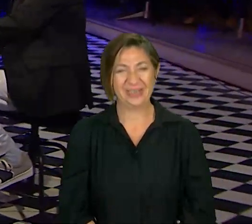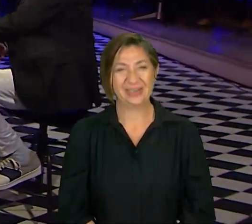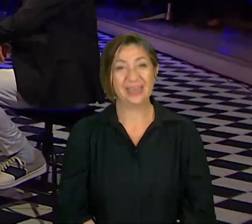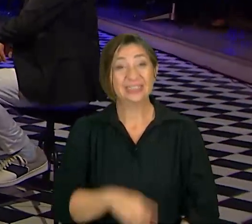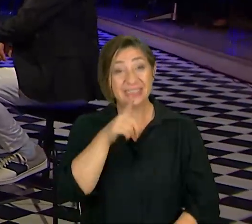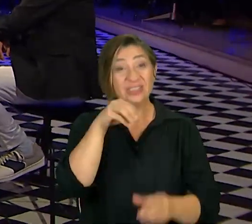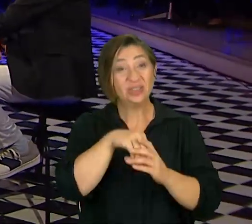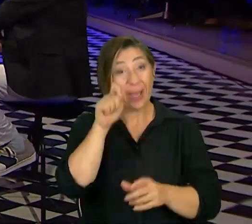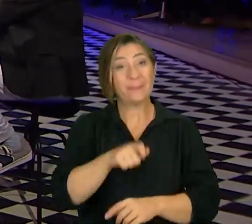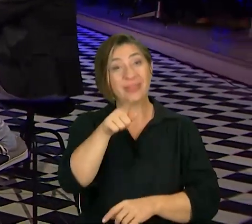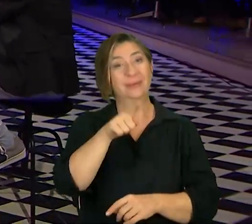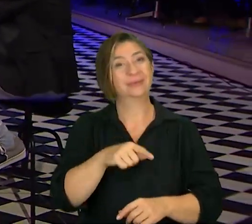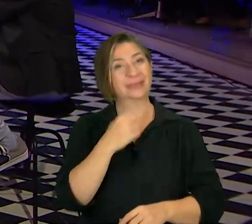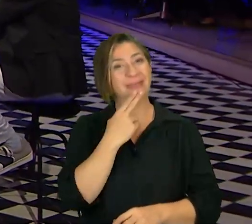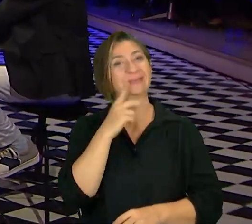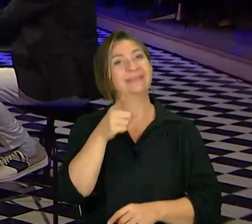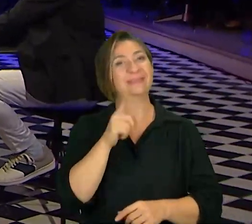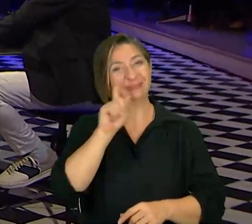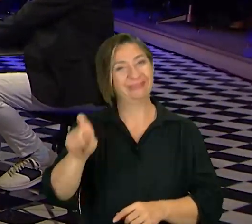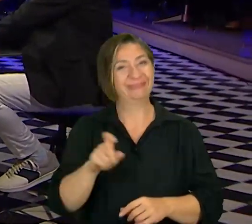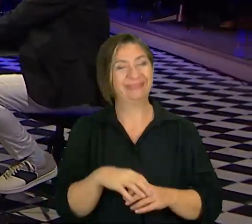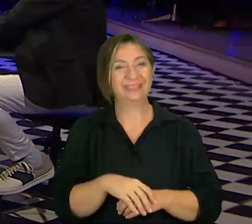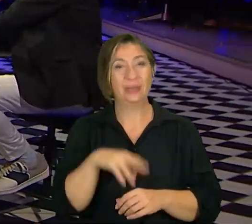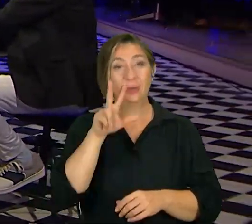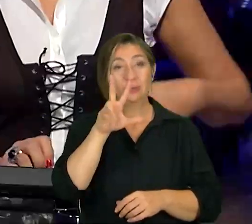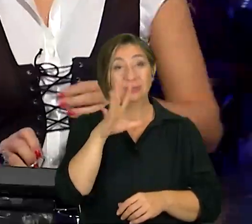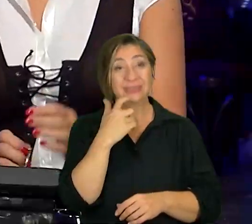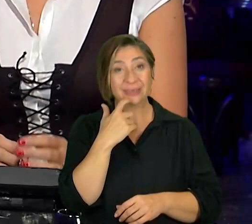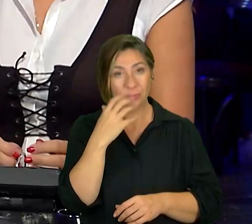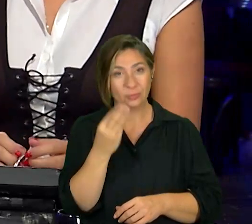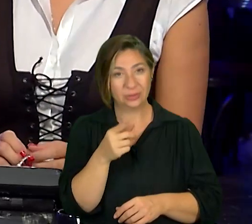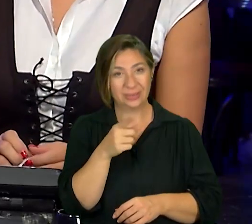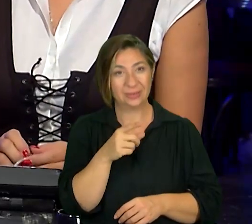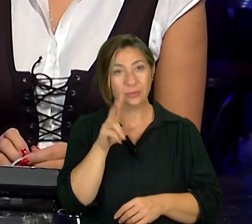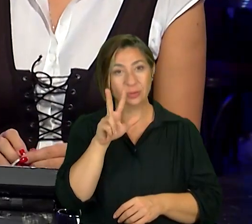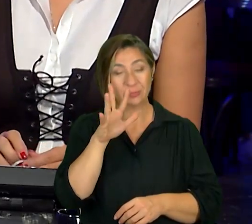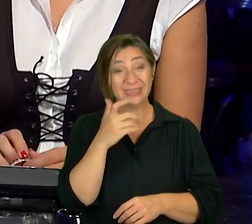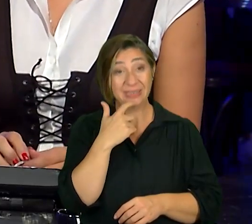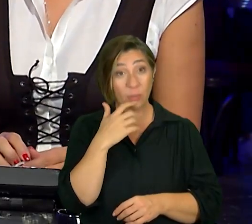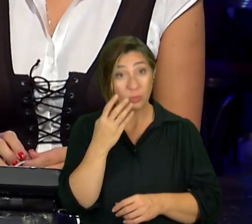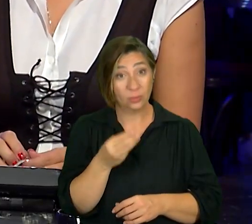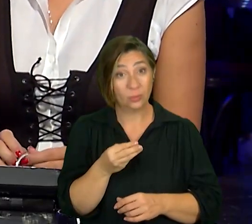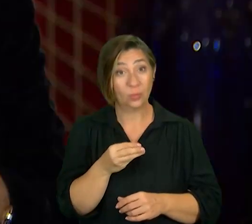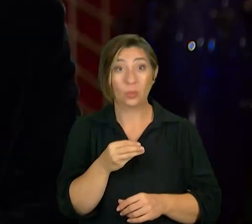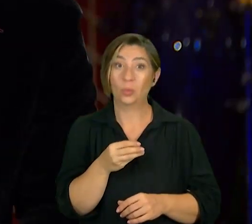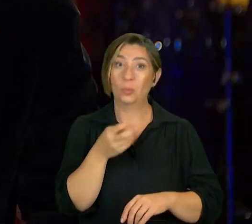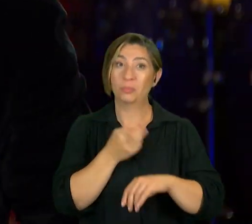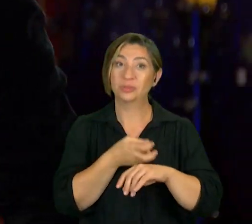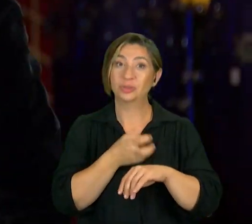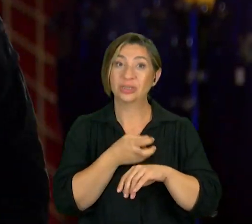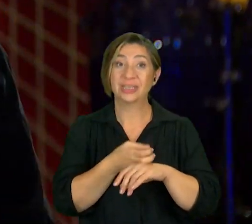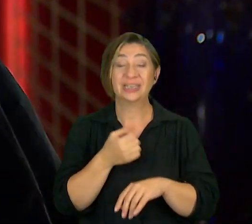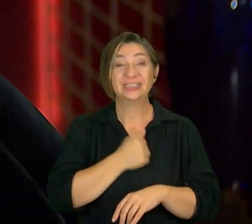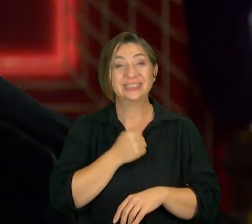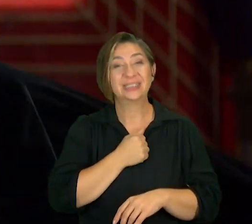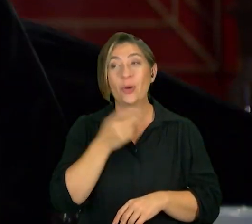Senin için yaptı her şeyi. Evet. 35 sene mi olmuştu öyle size? 35 sene mi oldu? Vallahi herhalde